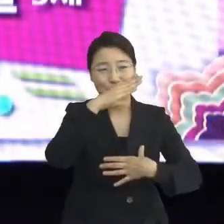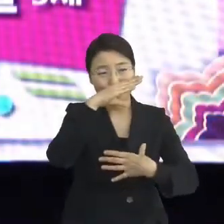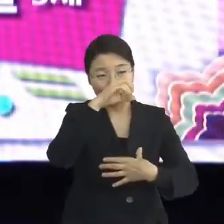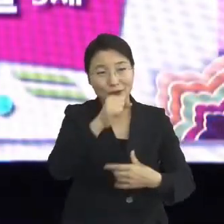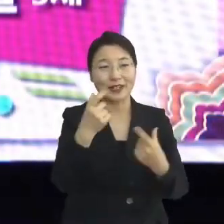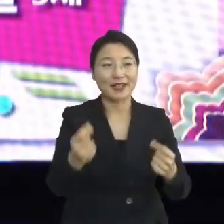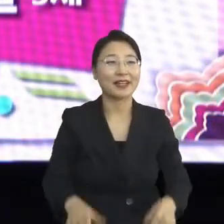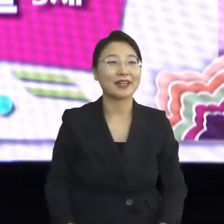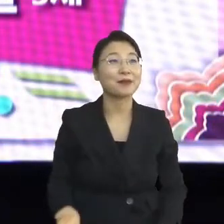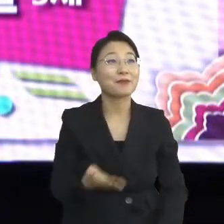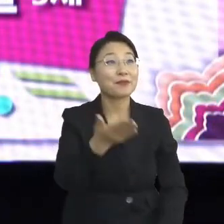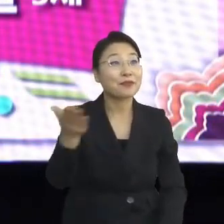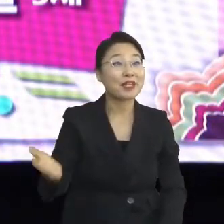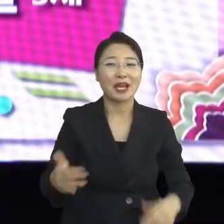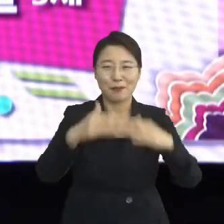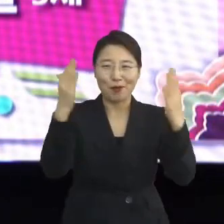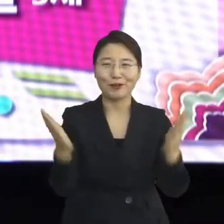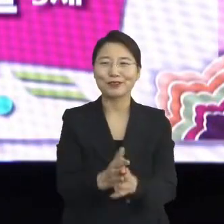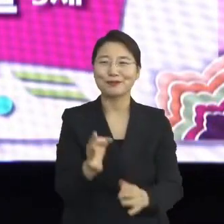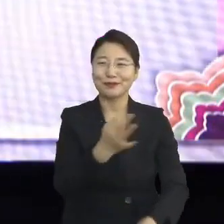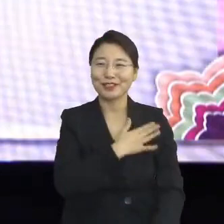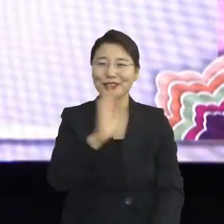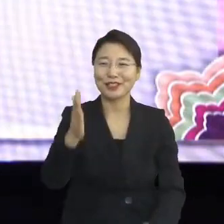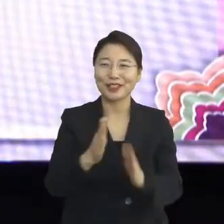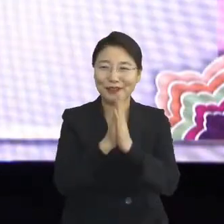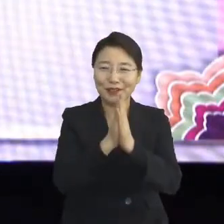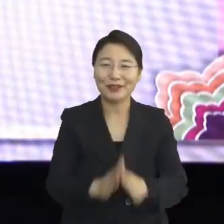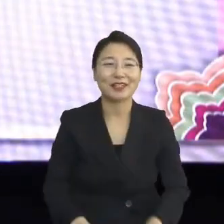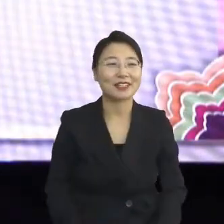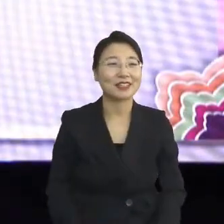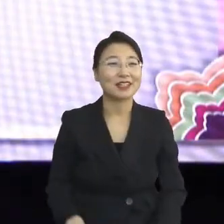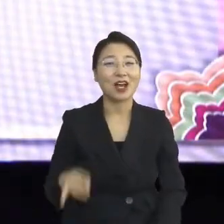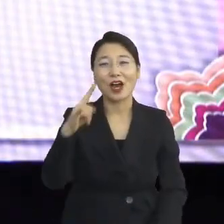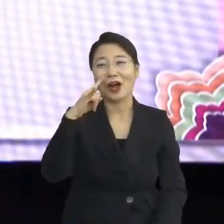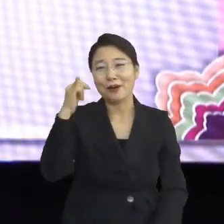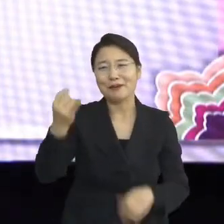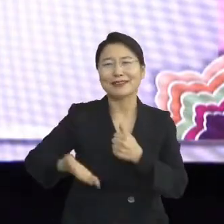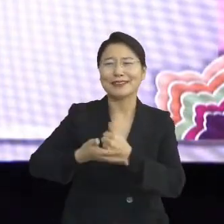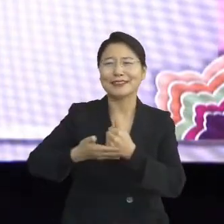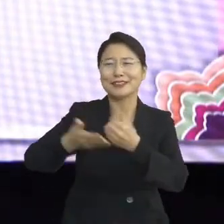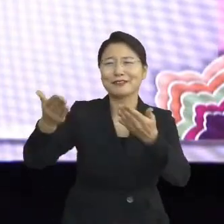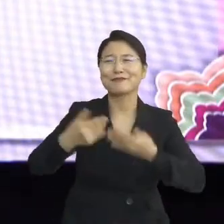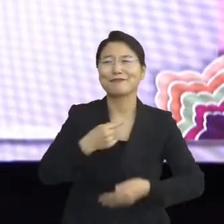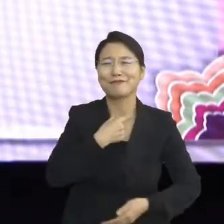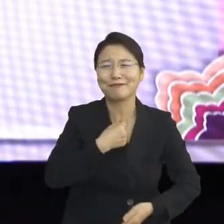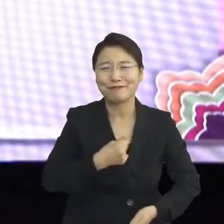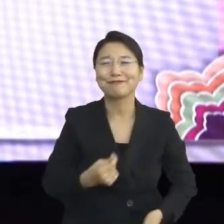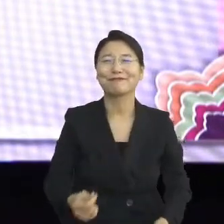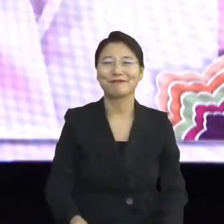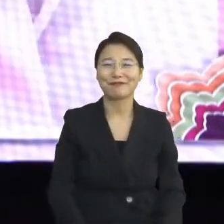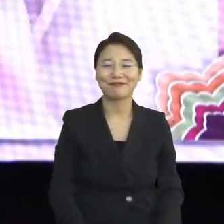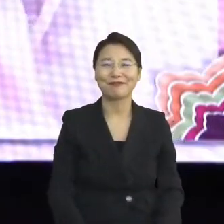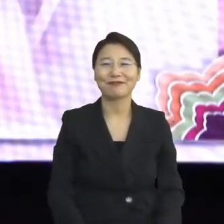모두 후자 되게 해주세요. 엄마한테 칭찬 많이 많이 받고 싶어요.